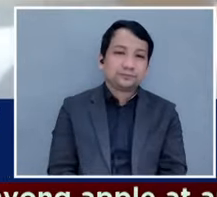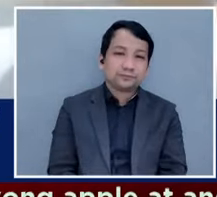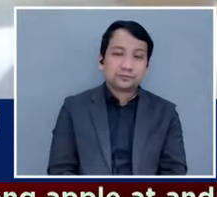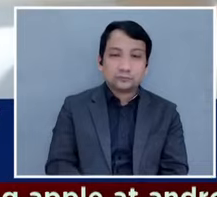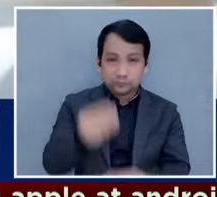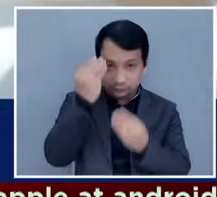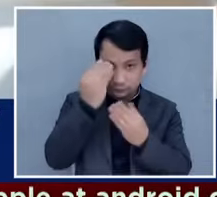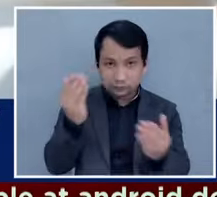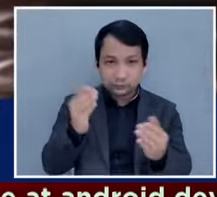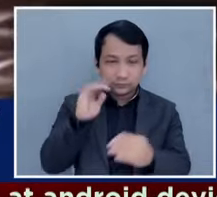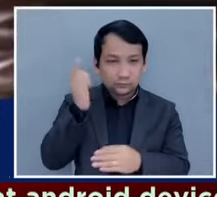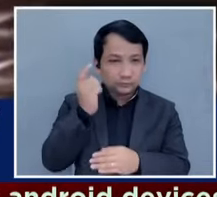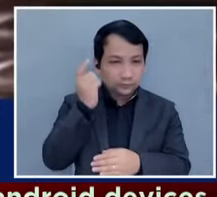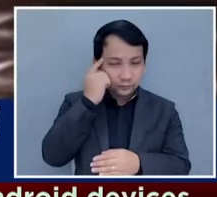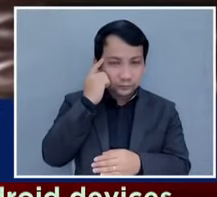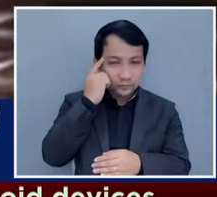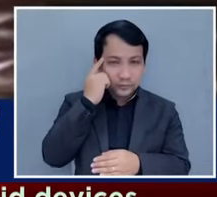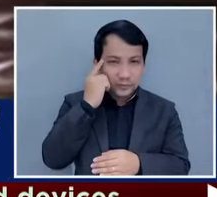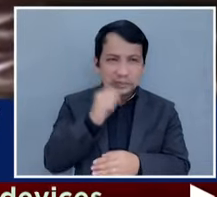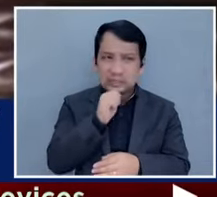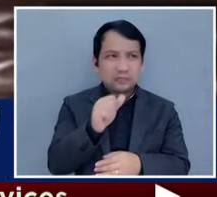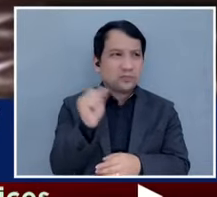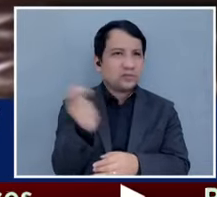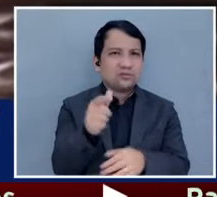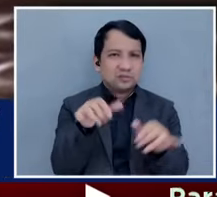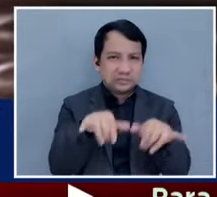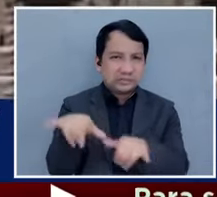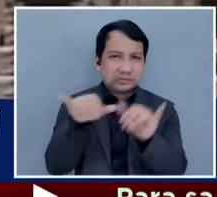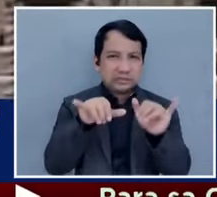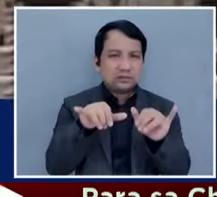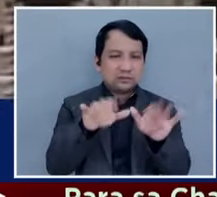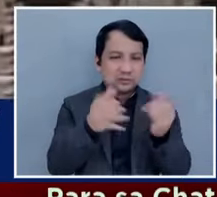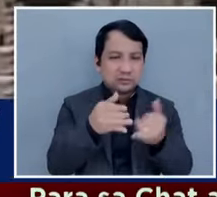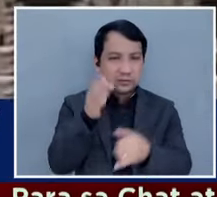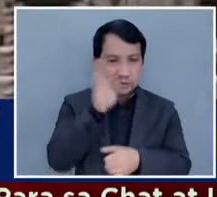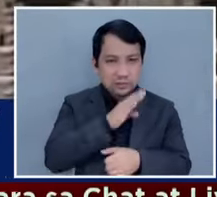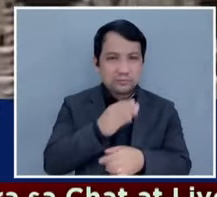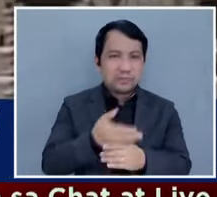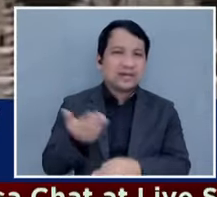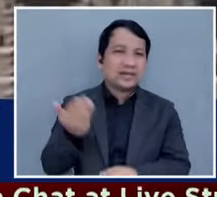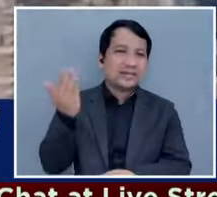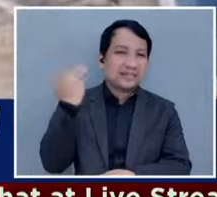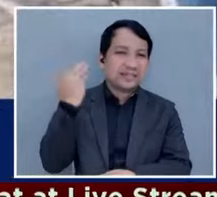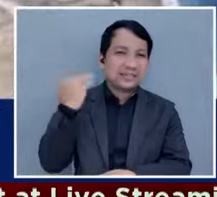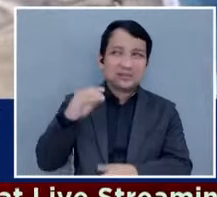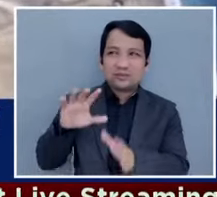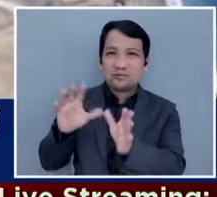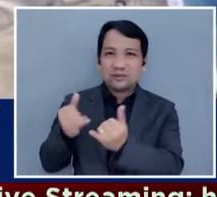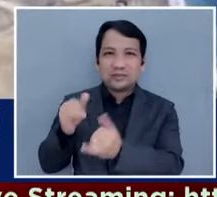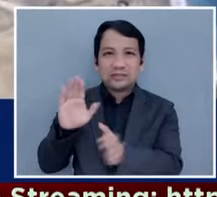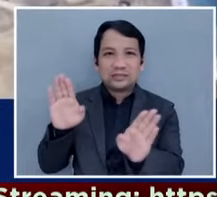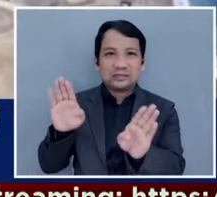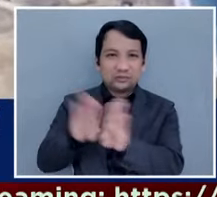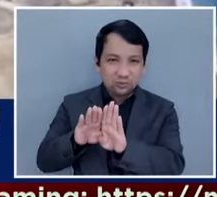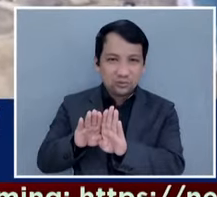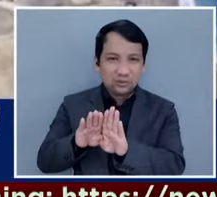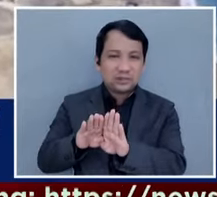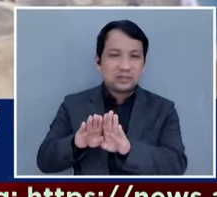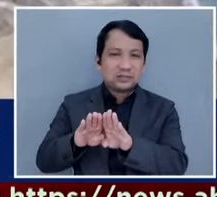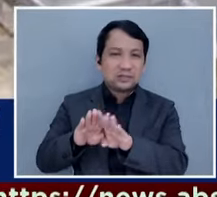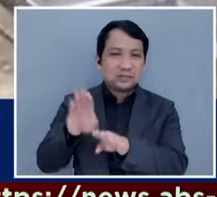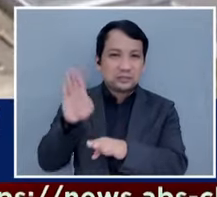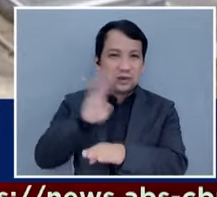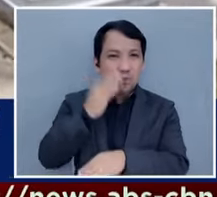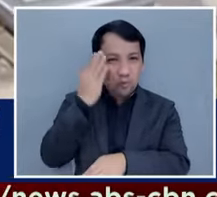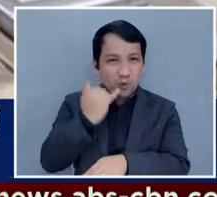hindi sabay-sabay na bumagsak ang mga planta kung hindi dati nang naka-shutdown ang karamihan na pinalalalang ng